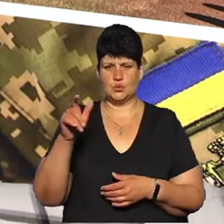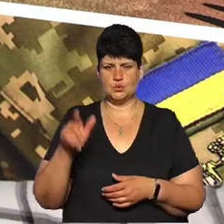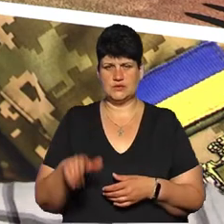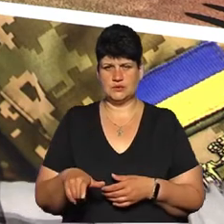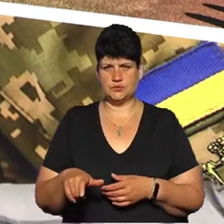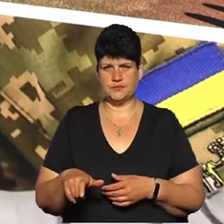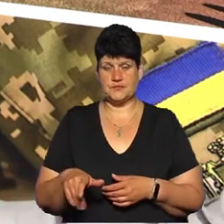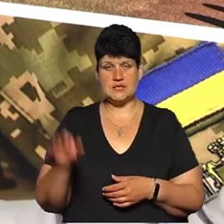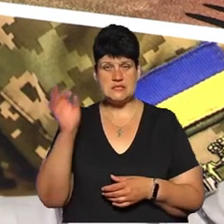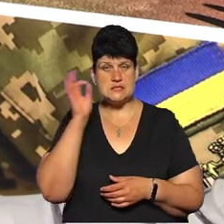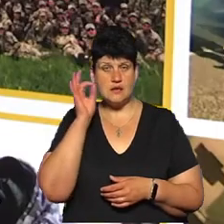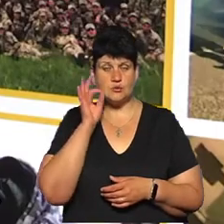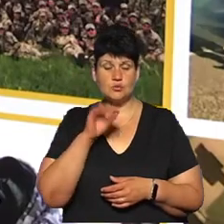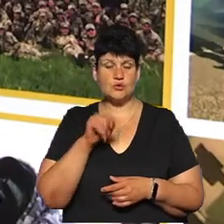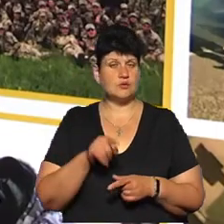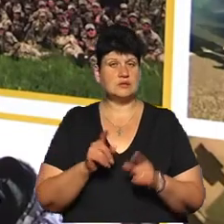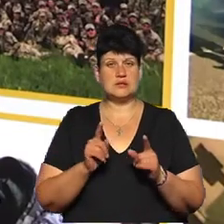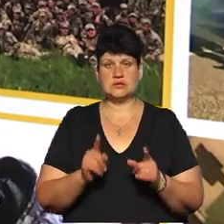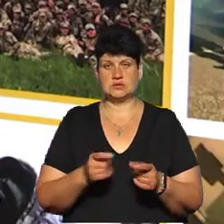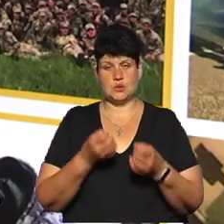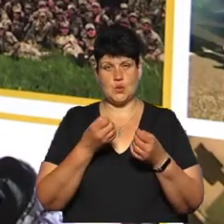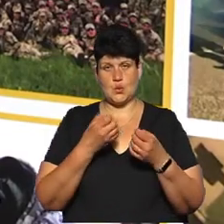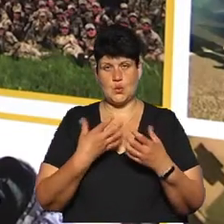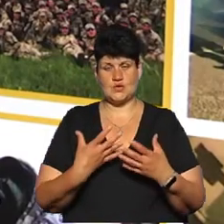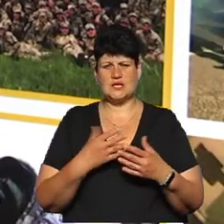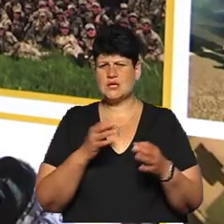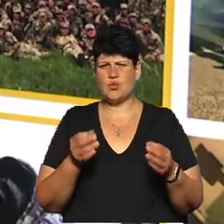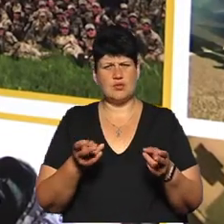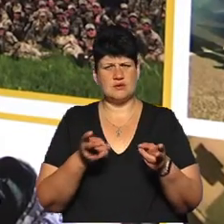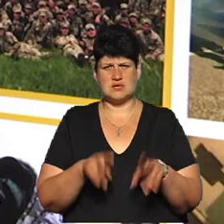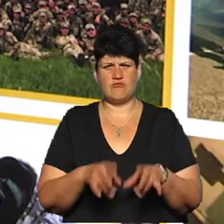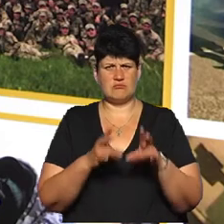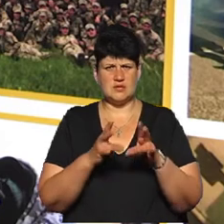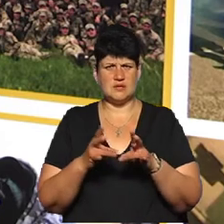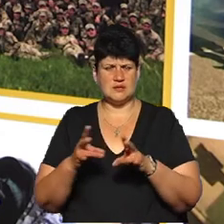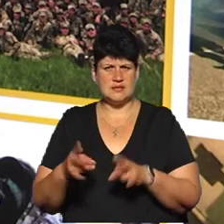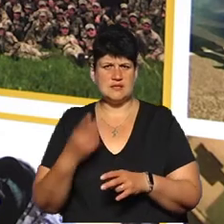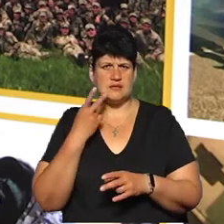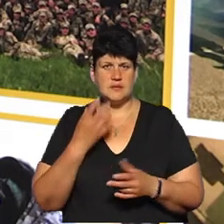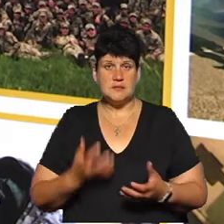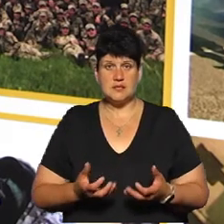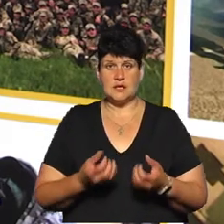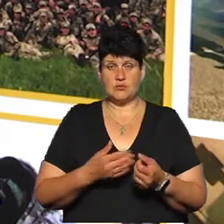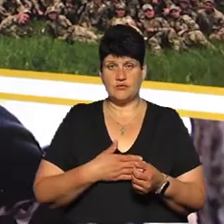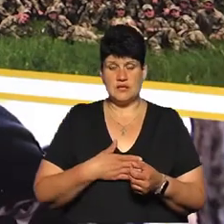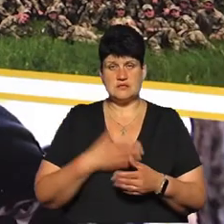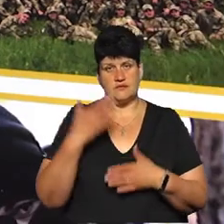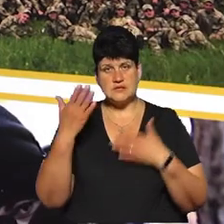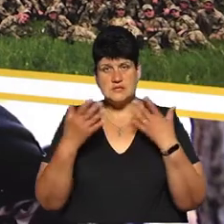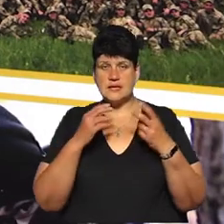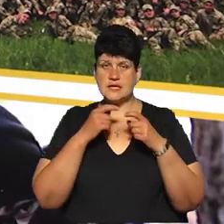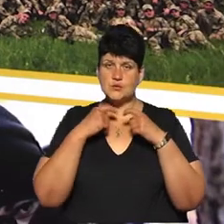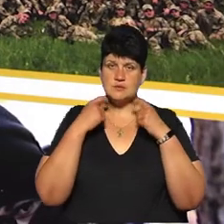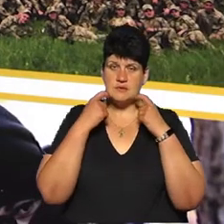Згадуємо про нього лише хороше. Він ніколи не залишав в біді, завжди підтримував нас. Завжди був веселий, усміхнений. Дуже